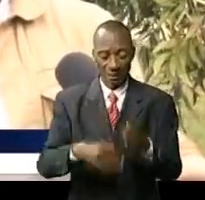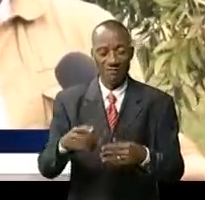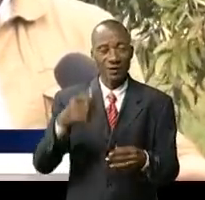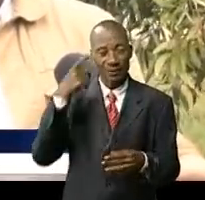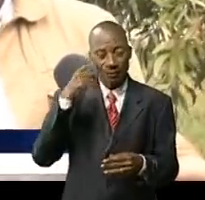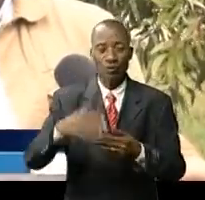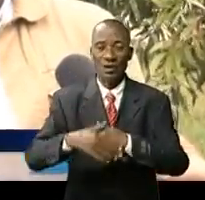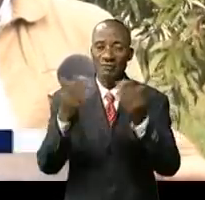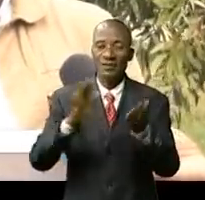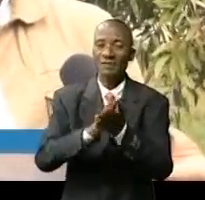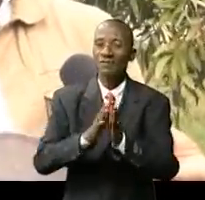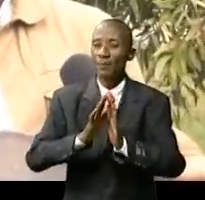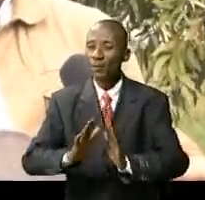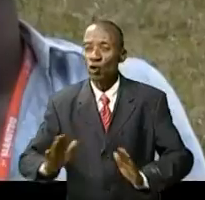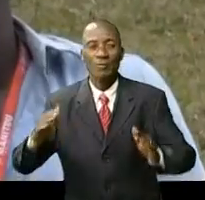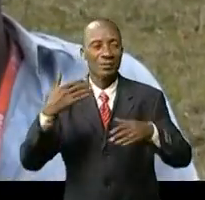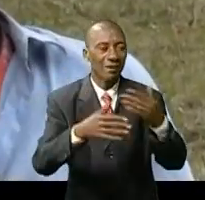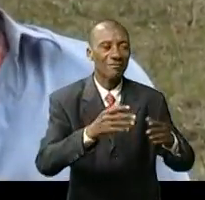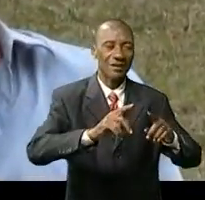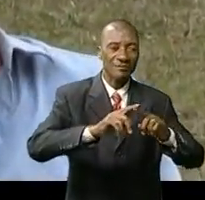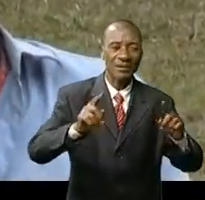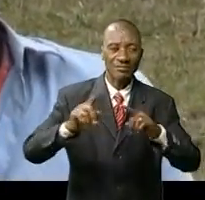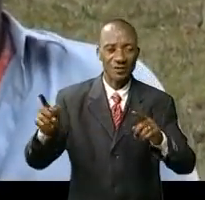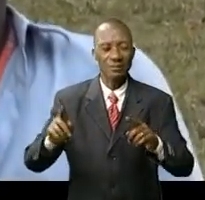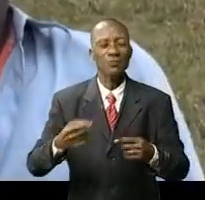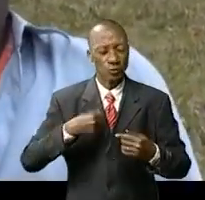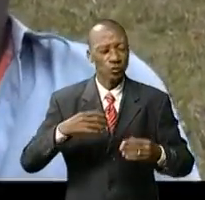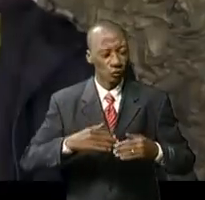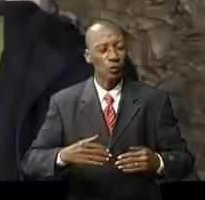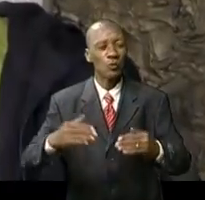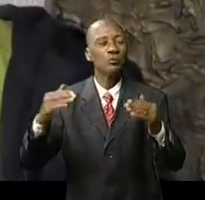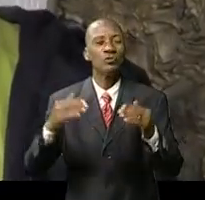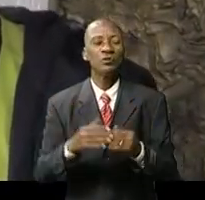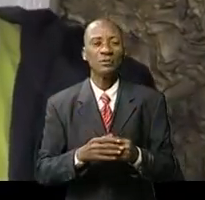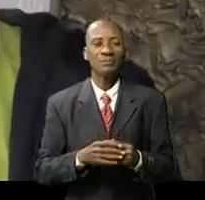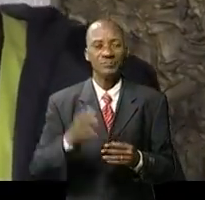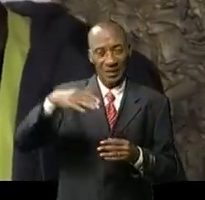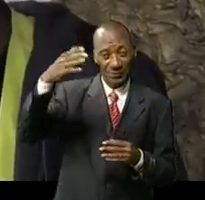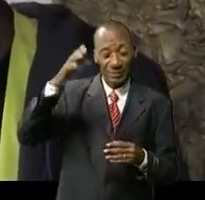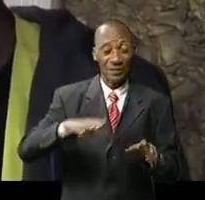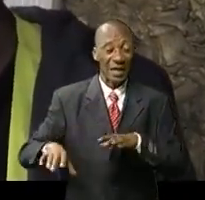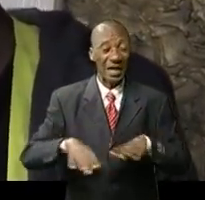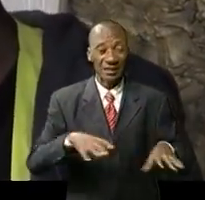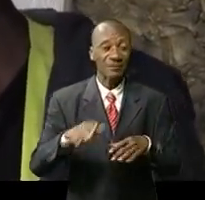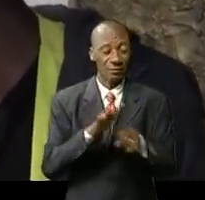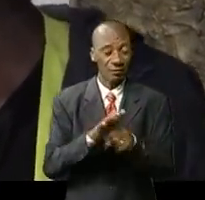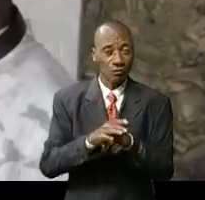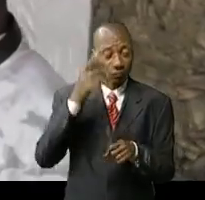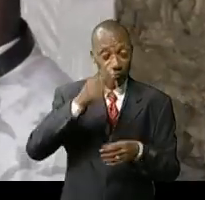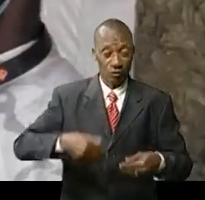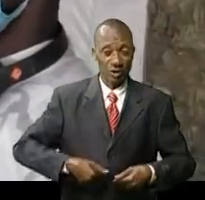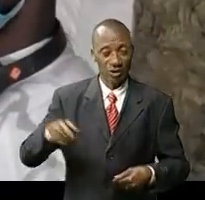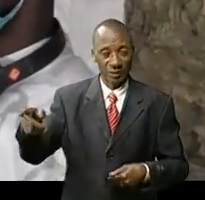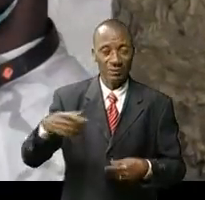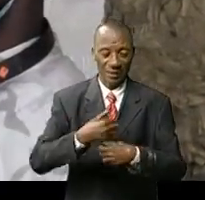nous sommes en train de faire, c'est que nous allons continuer parce que dans la deuxième année, il y a plusieurs autres activités qui sont prévues. Ce projet est fait dans le sens de créer des emplois